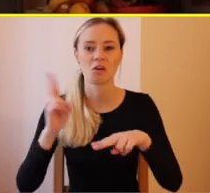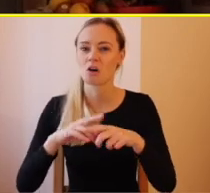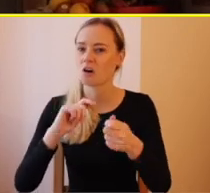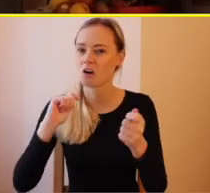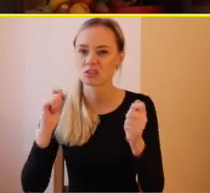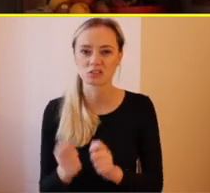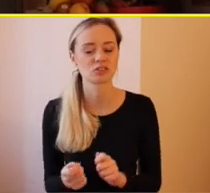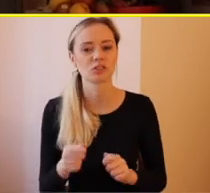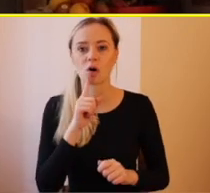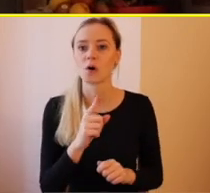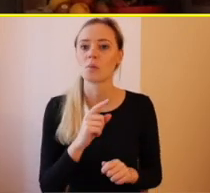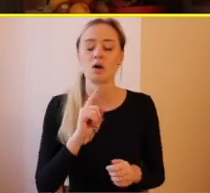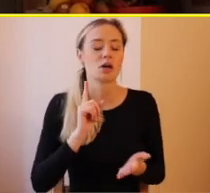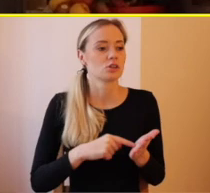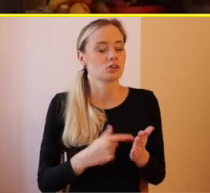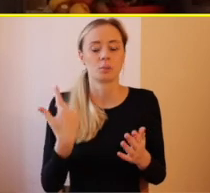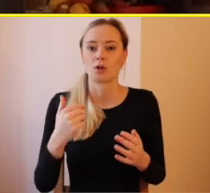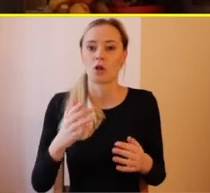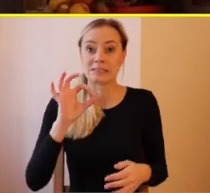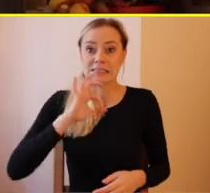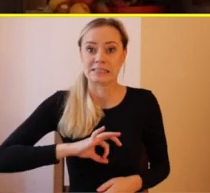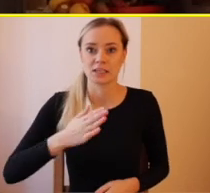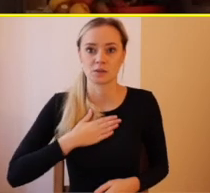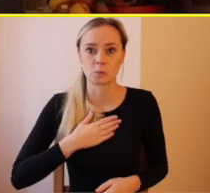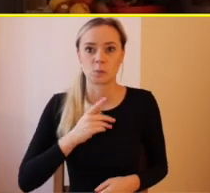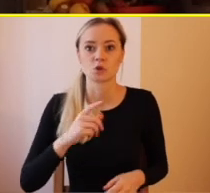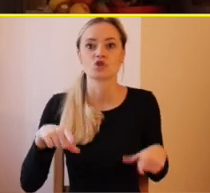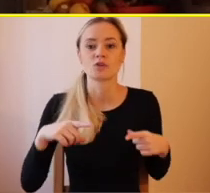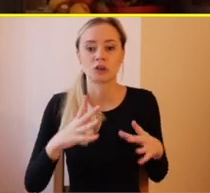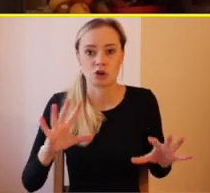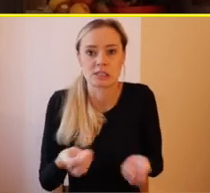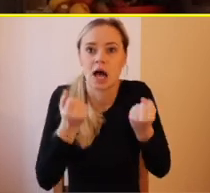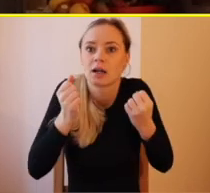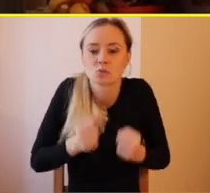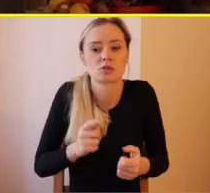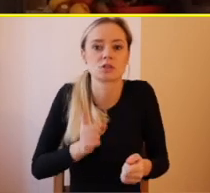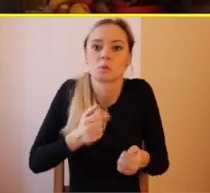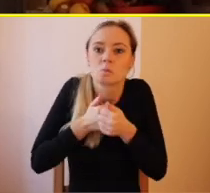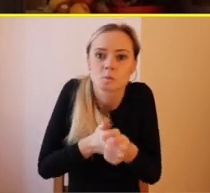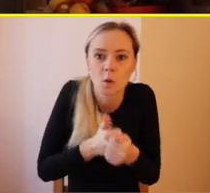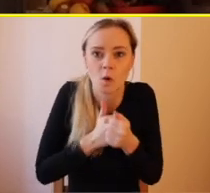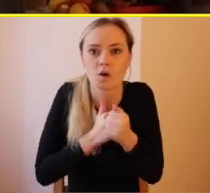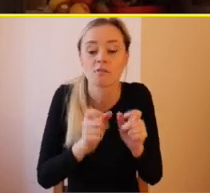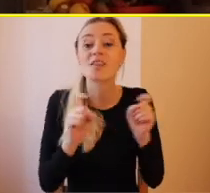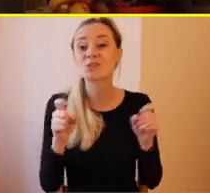bojovať o zachranu svojho syna na základe toho, že lekári